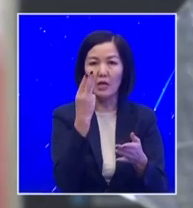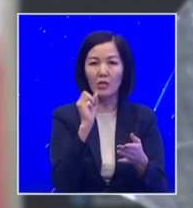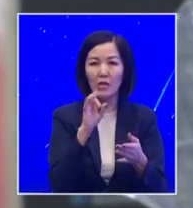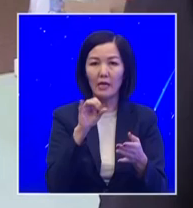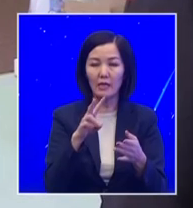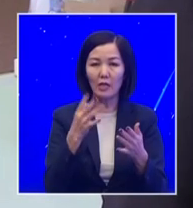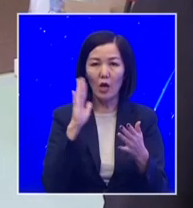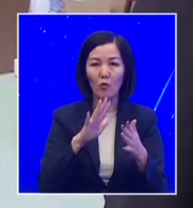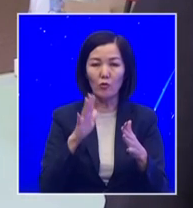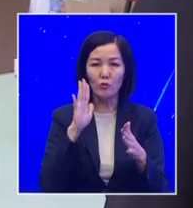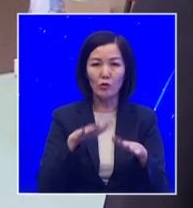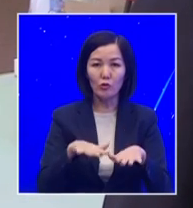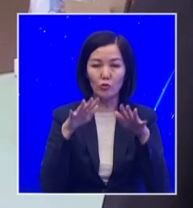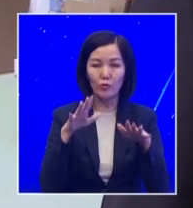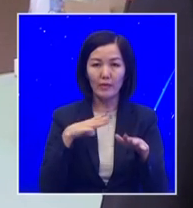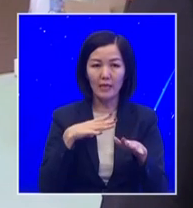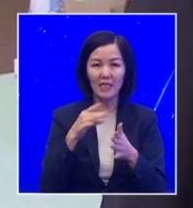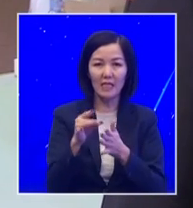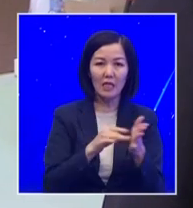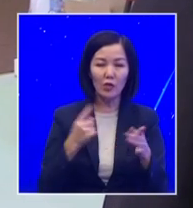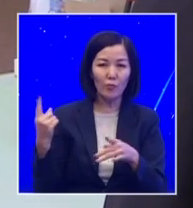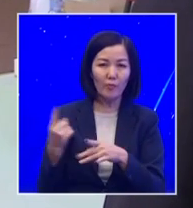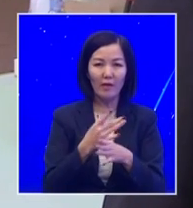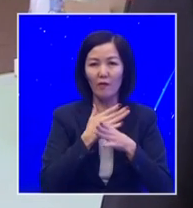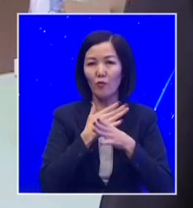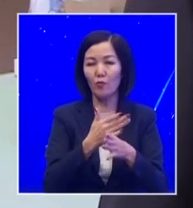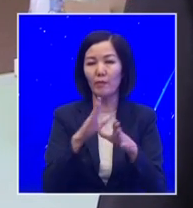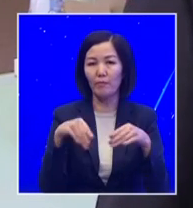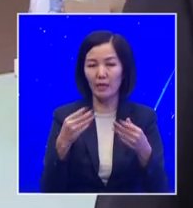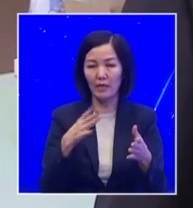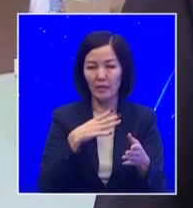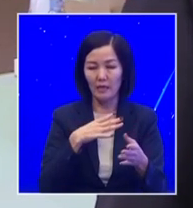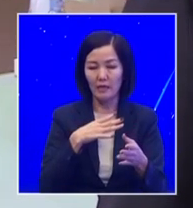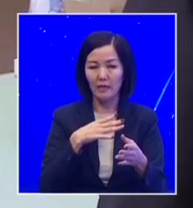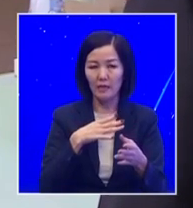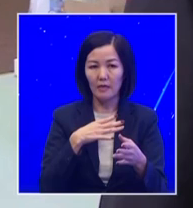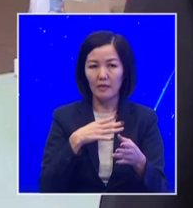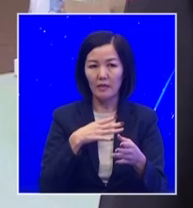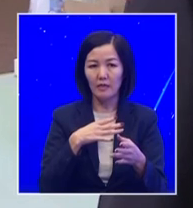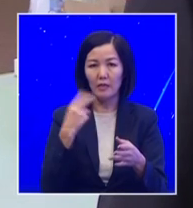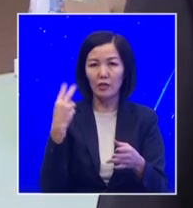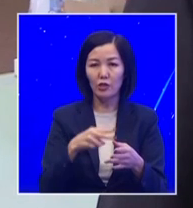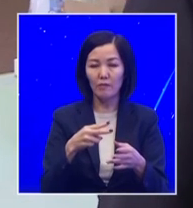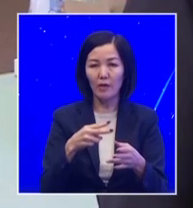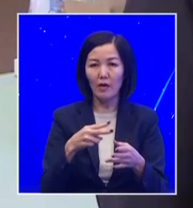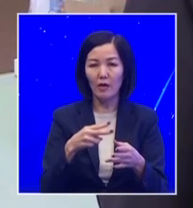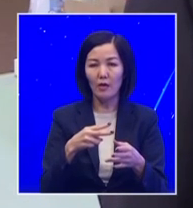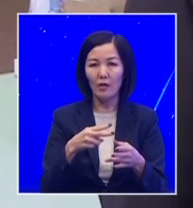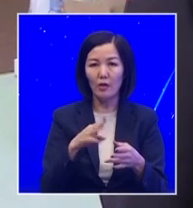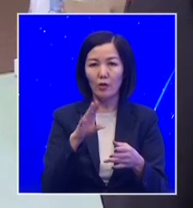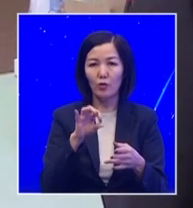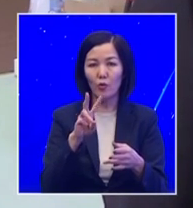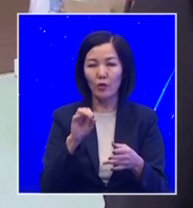су басқан кезде ең алғашқылардың бірі болып, көмек қолын созып, 20